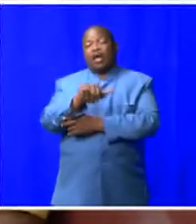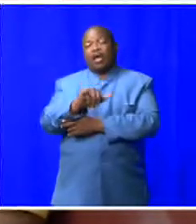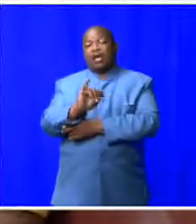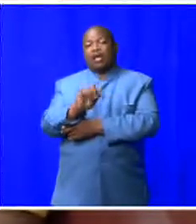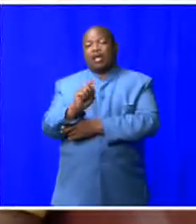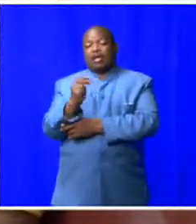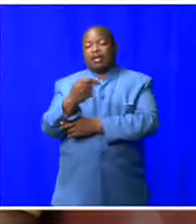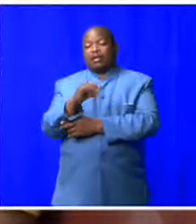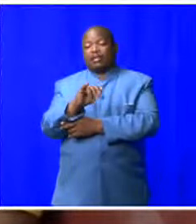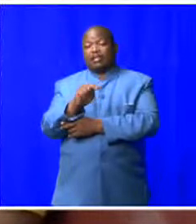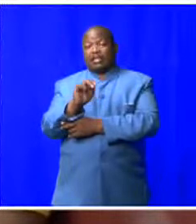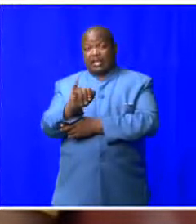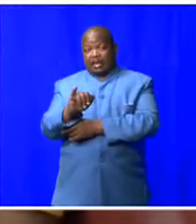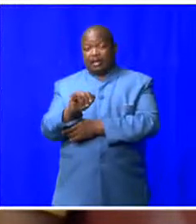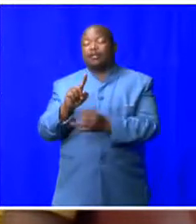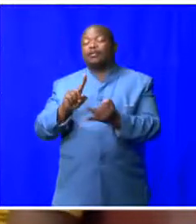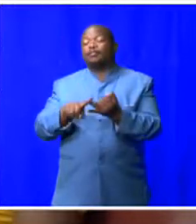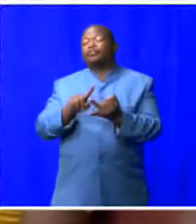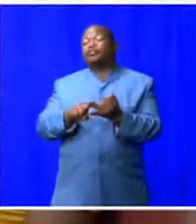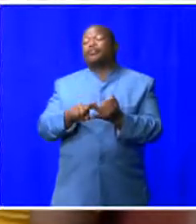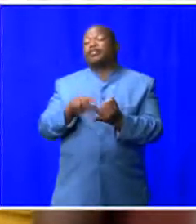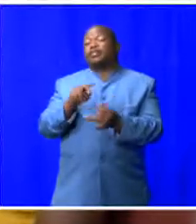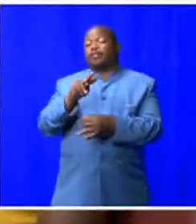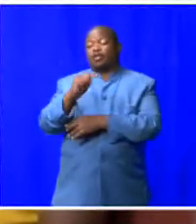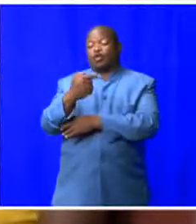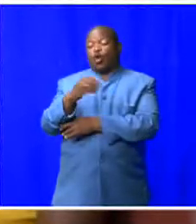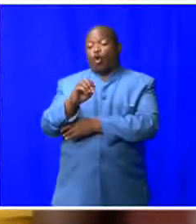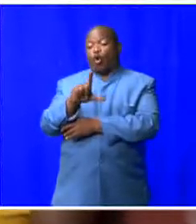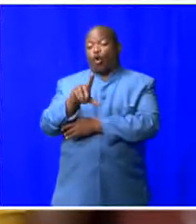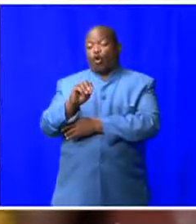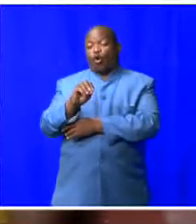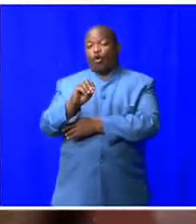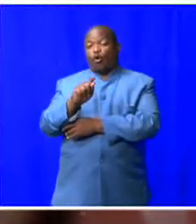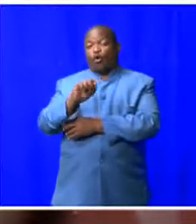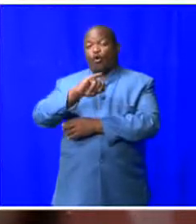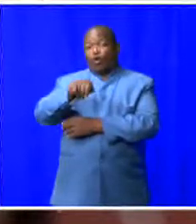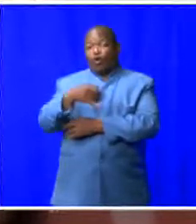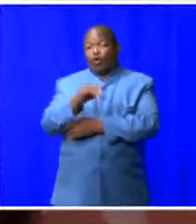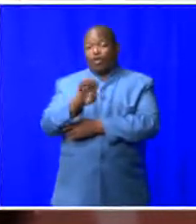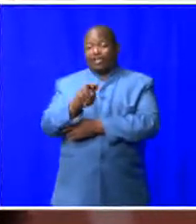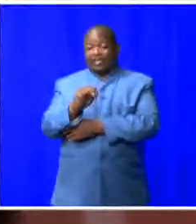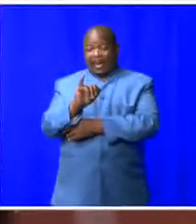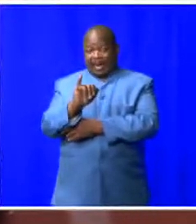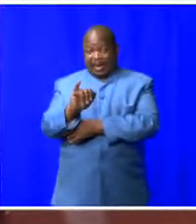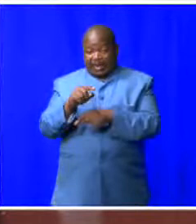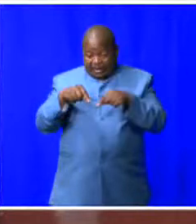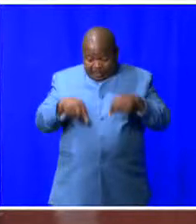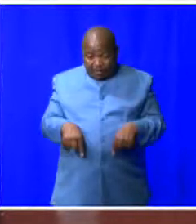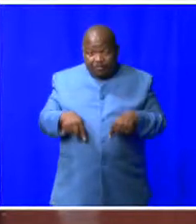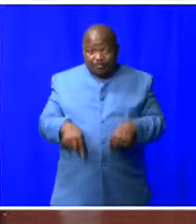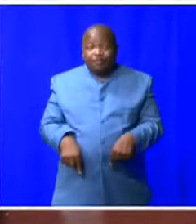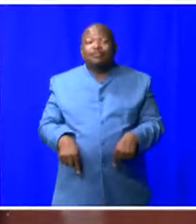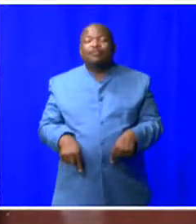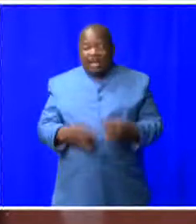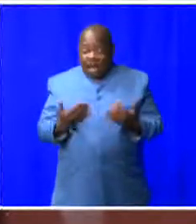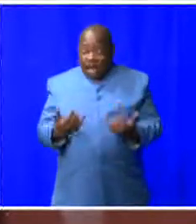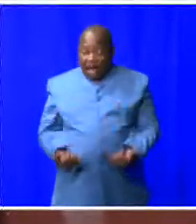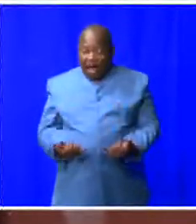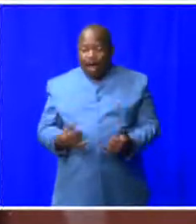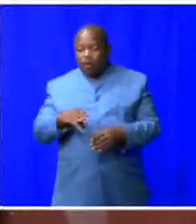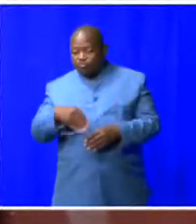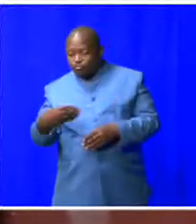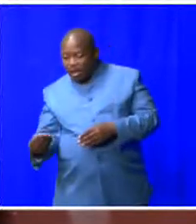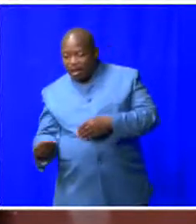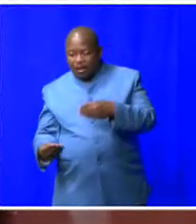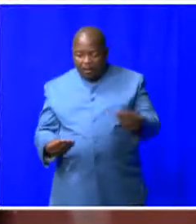silaka langolotsheni secaliwe nangemambala kuyabalwa njengoba ngensimbi yesikhombisa njengokusho kwalo libandla lethe lukhetfone minceledi ngindla